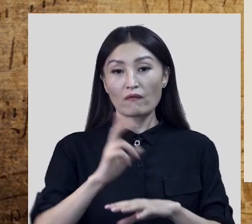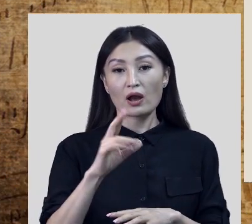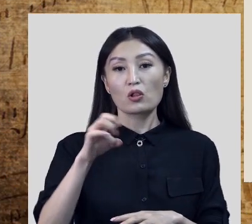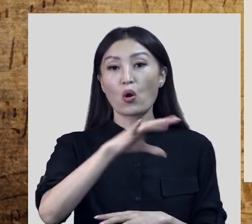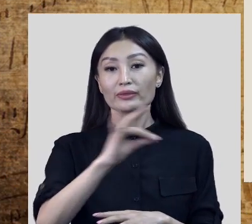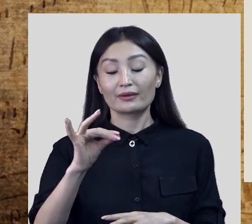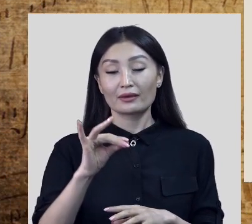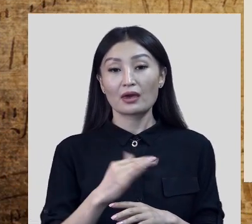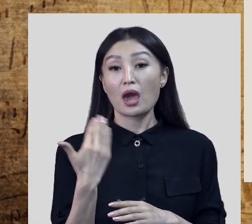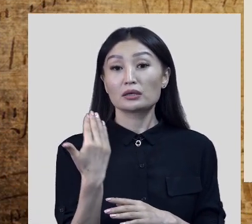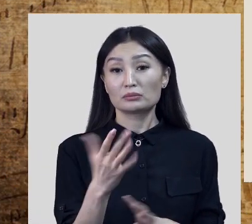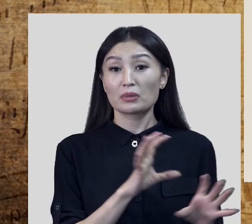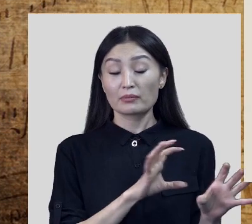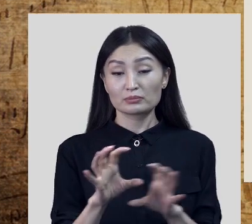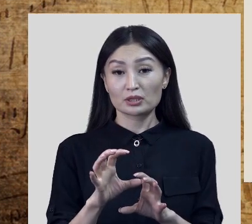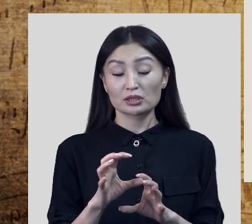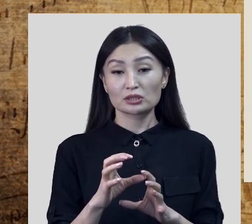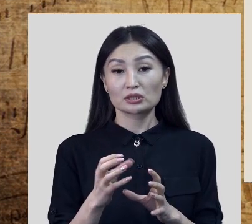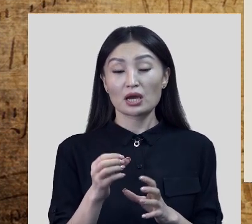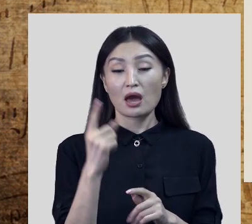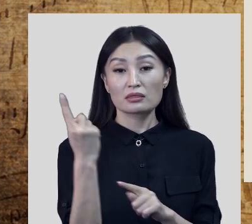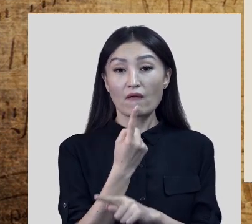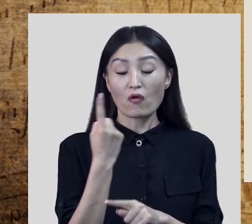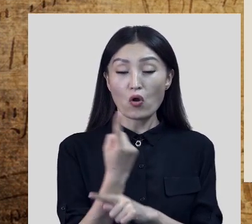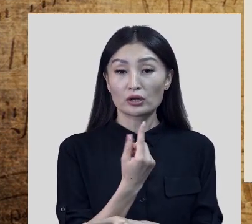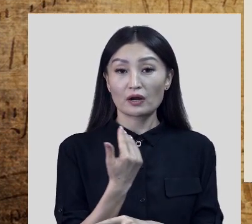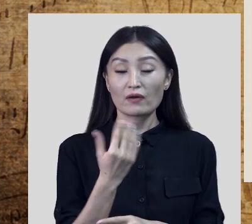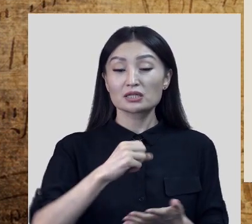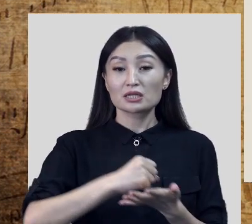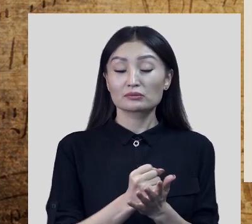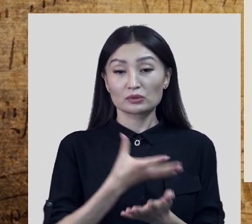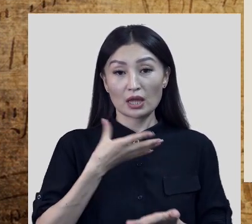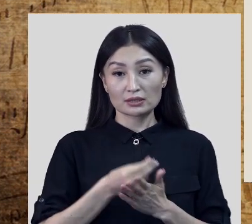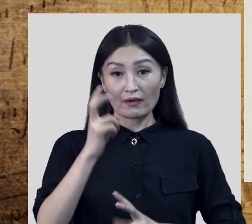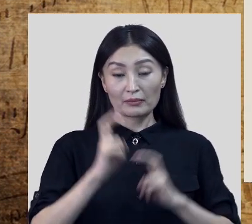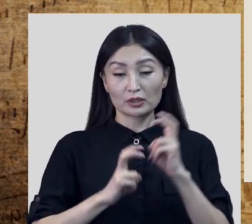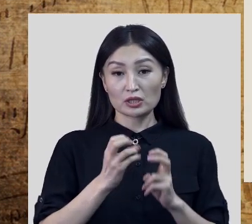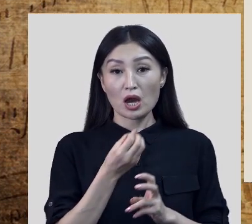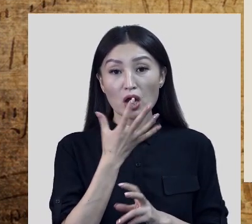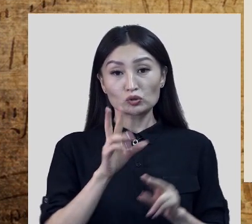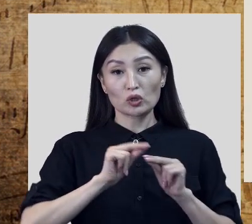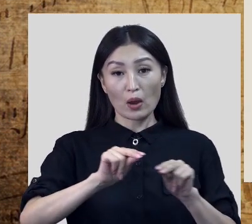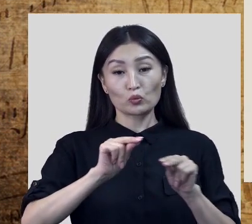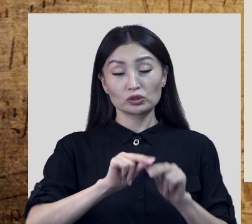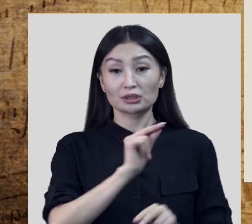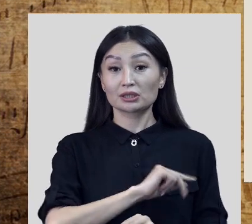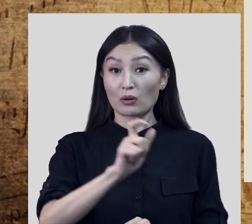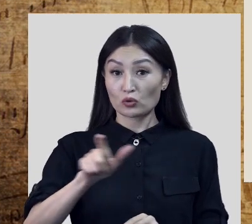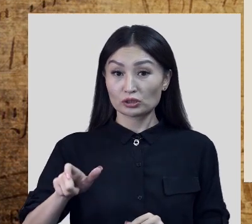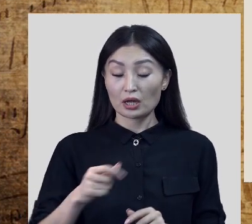имея обеспеченный сбыт товаров капиталисты стремились закрепить на своих предприятиях хорошо обученных рабочих